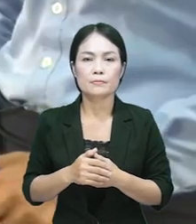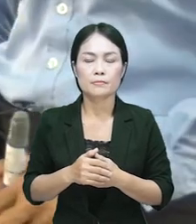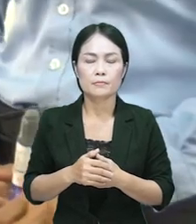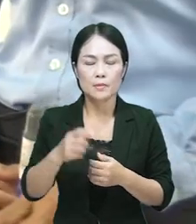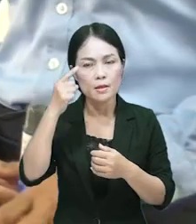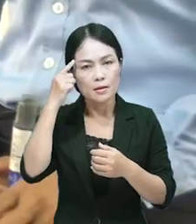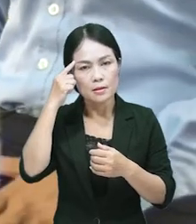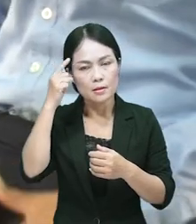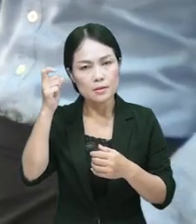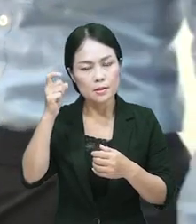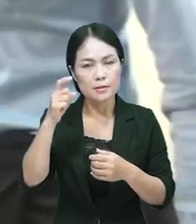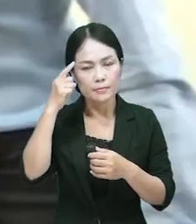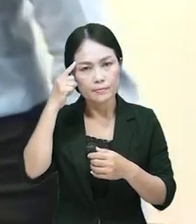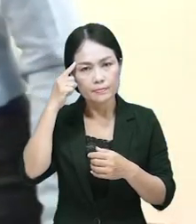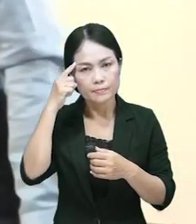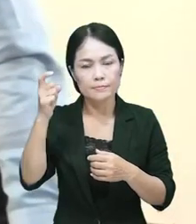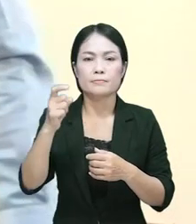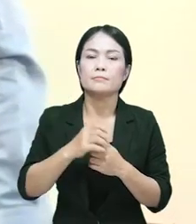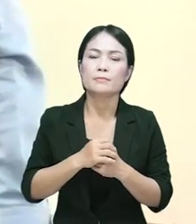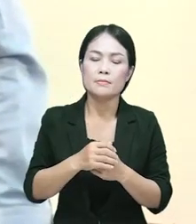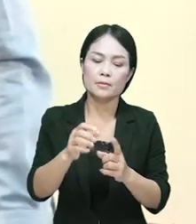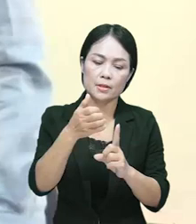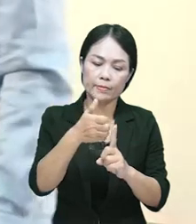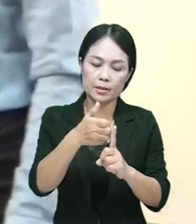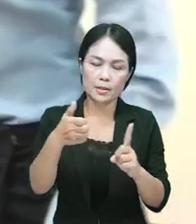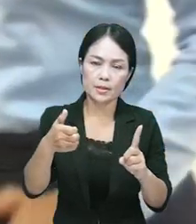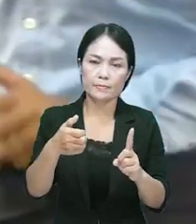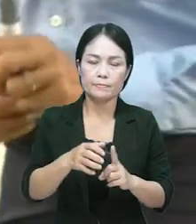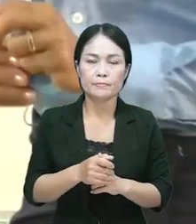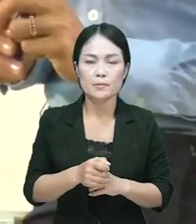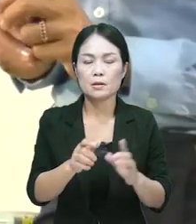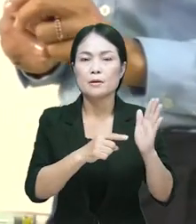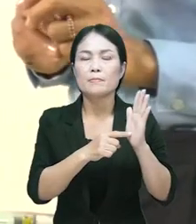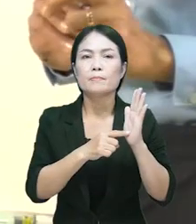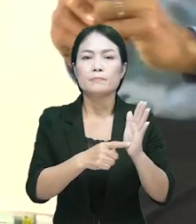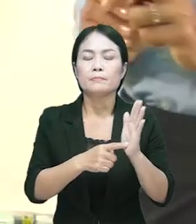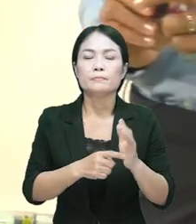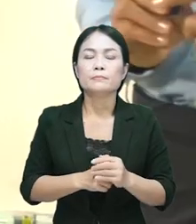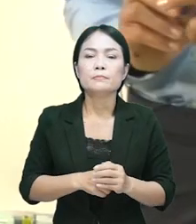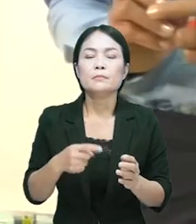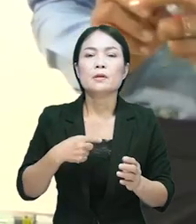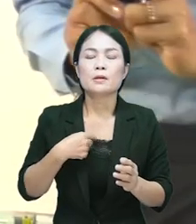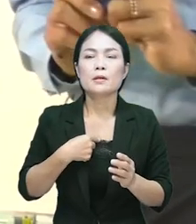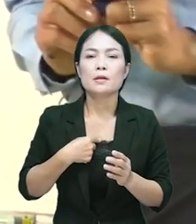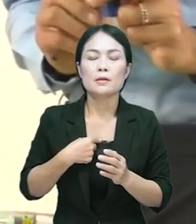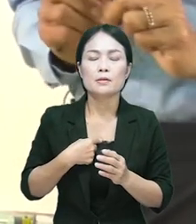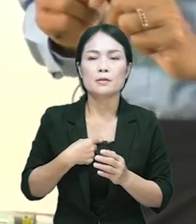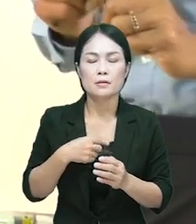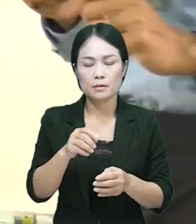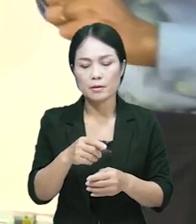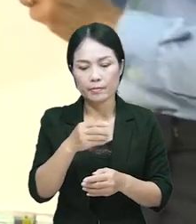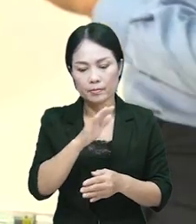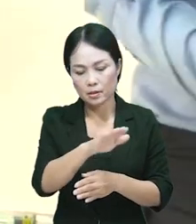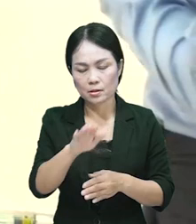សង្ស័យចាសង្ស័យថាវិជ្ជានាមឧទាហរណ៍ថាអ្នកគ្រូឯកូនកណិលេខអញ្ចឹ